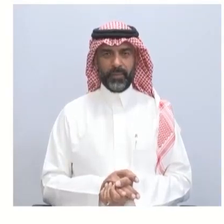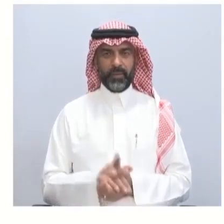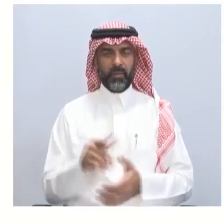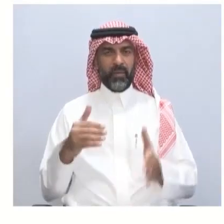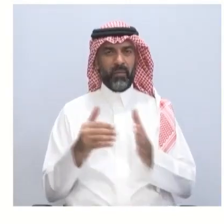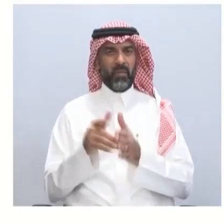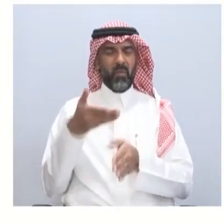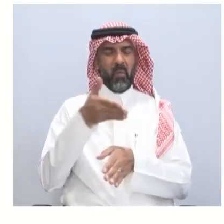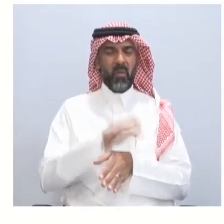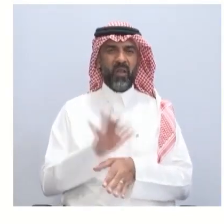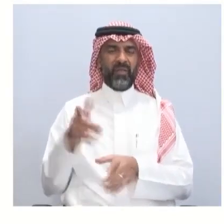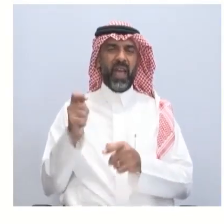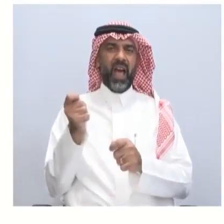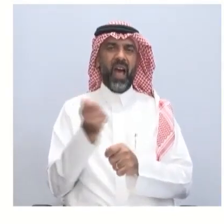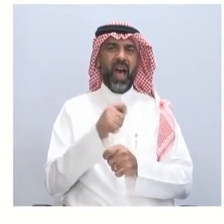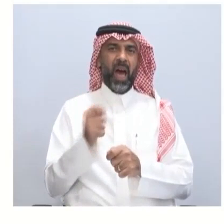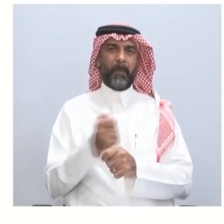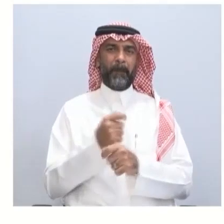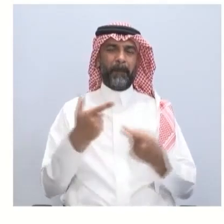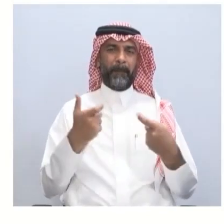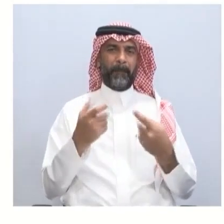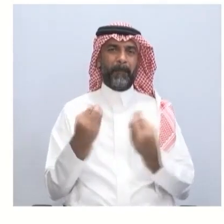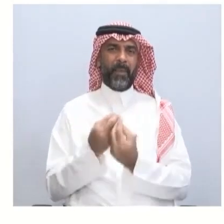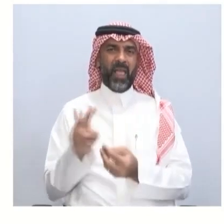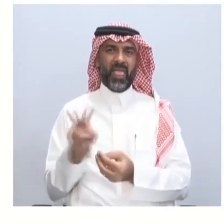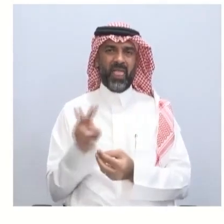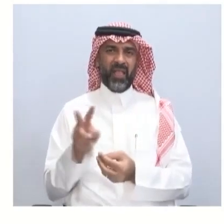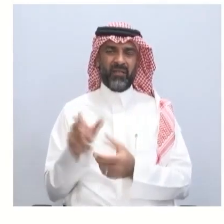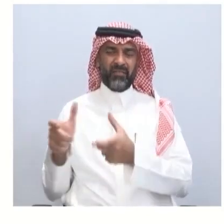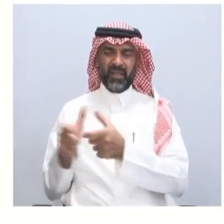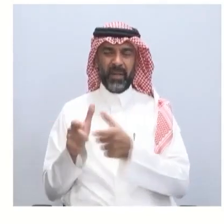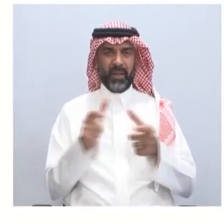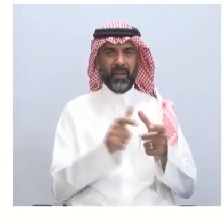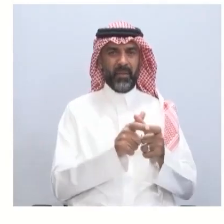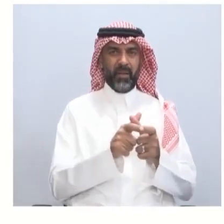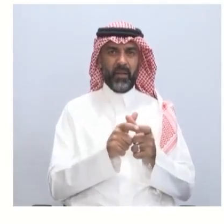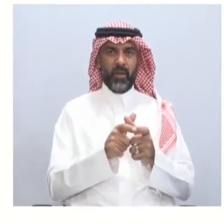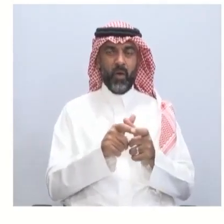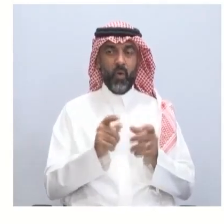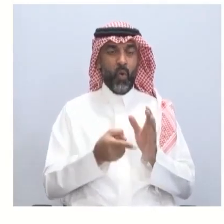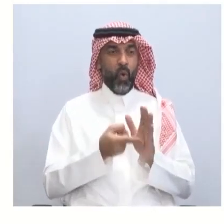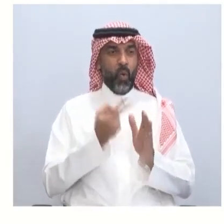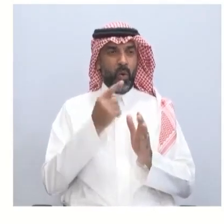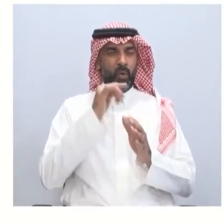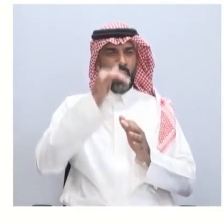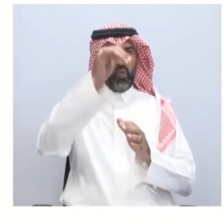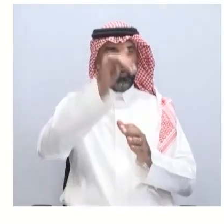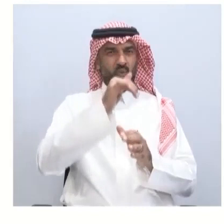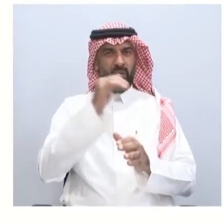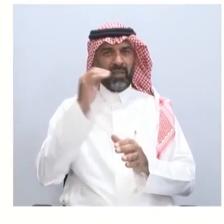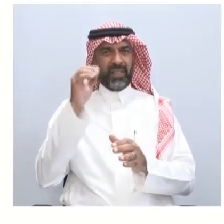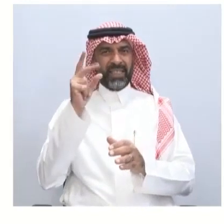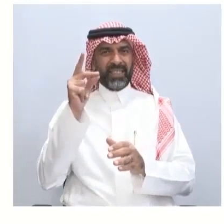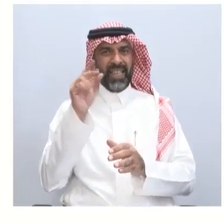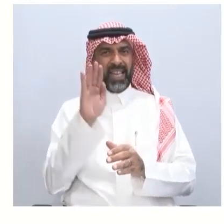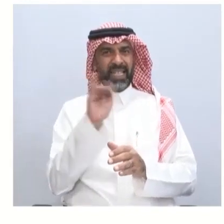الحرب التي قامت بين طسم وجديس حينما قالت او حذرت قومها